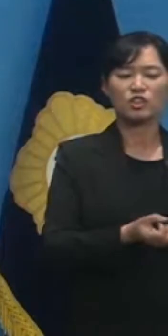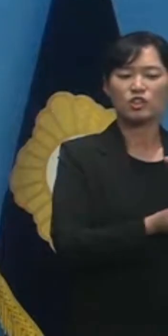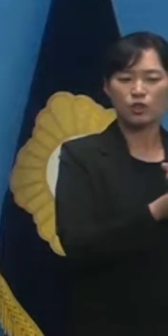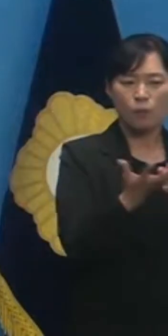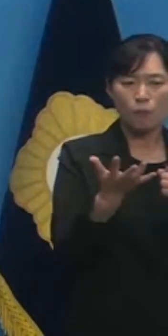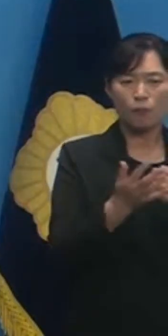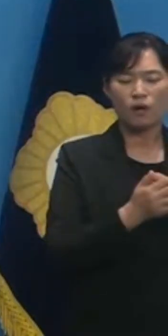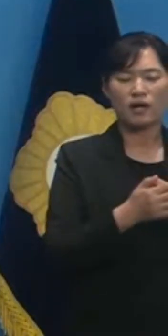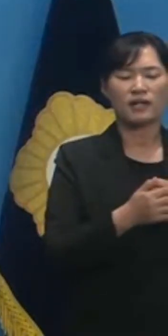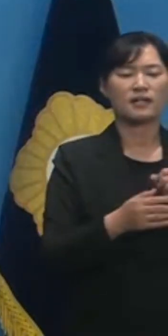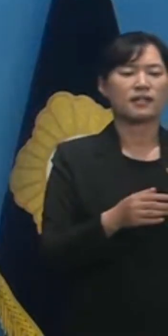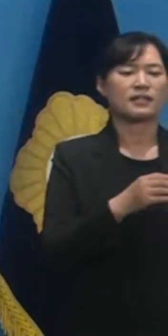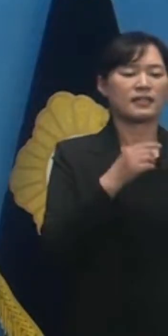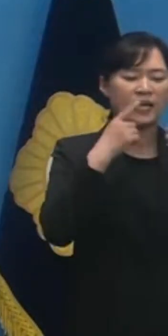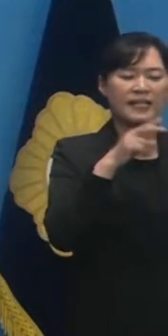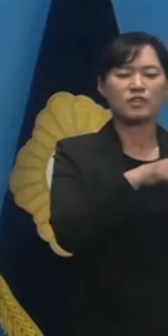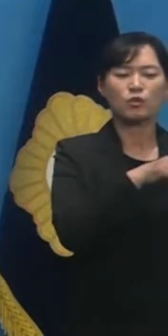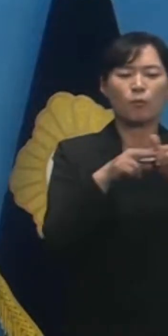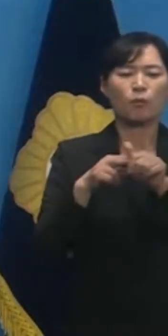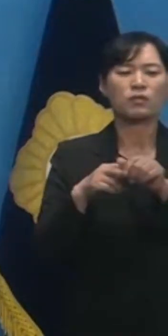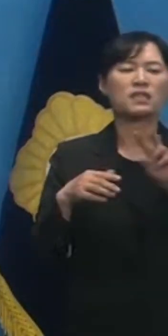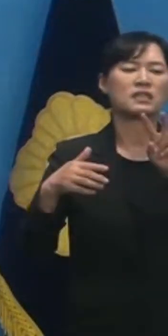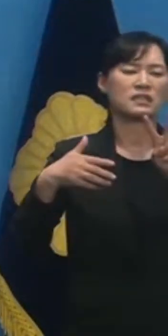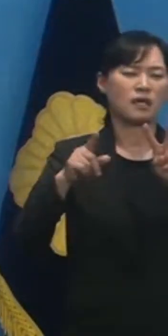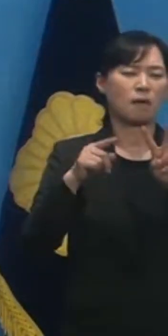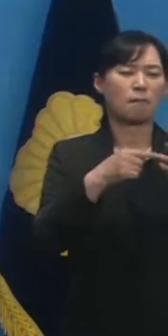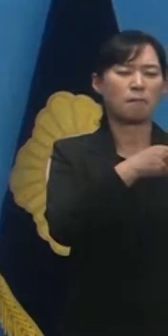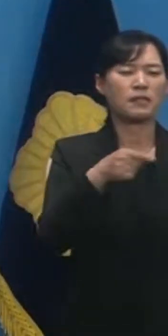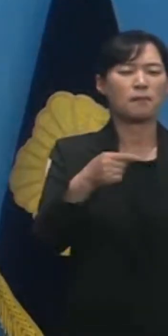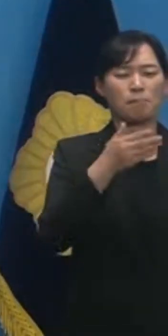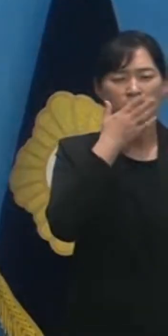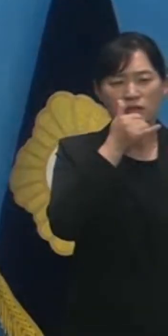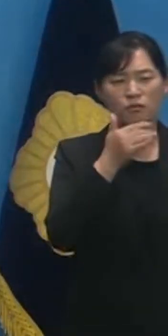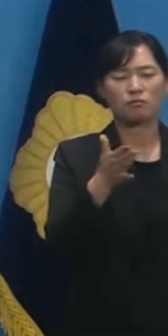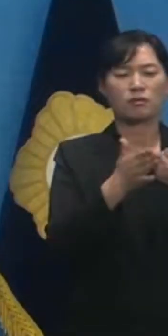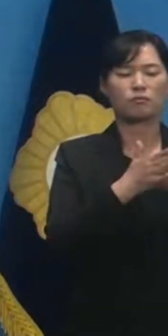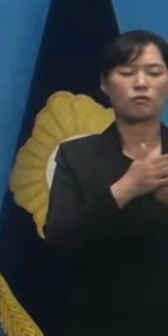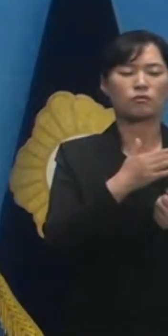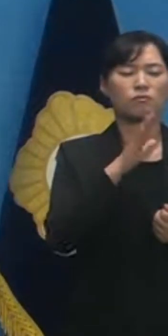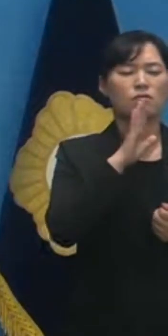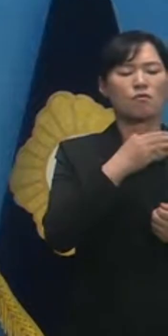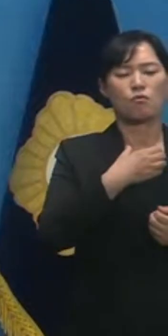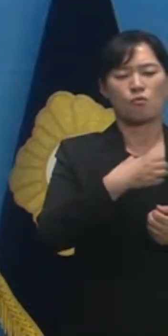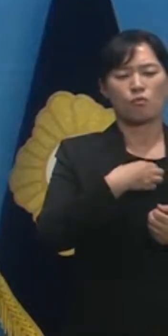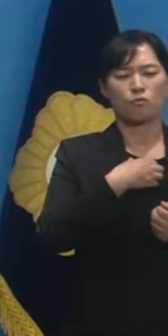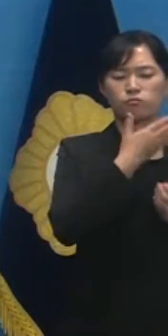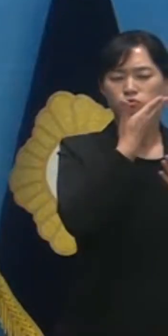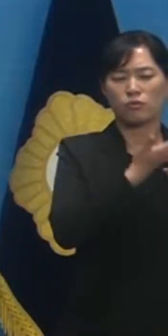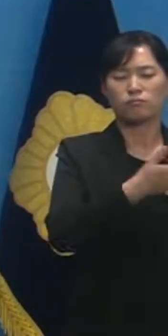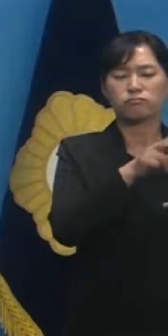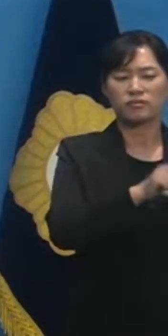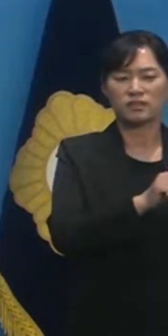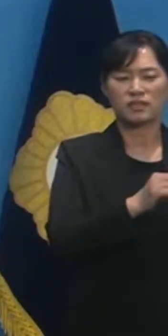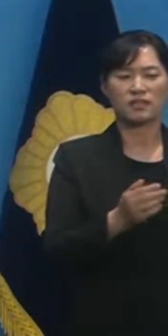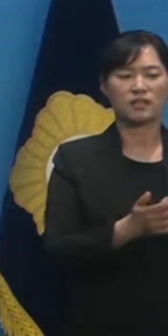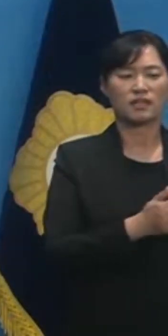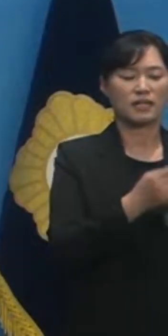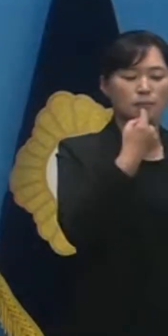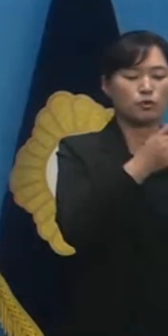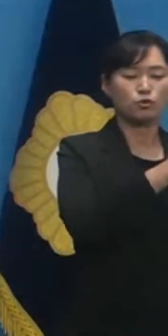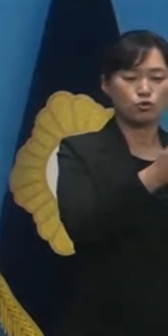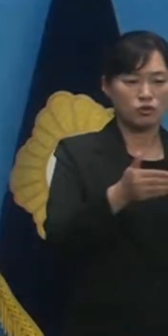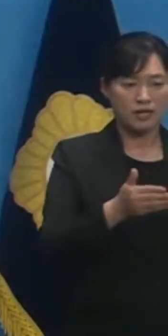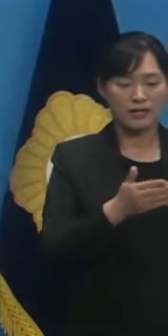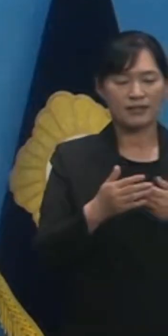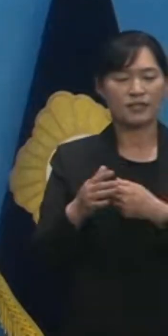유출은 2차 피해로 이어질 수 있다는 점에서 매우 중대한 사안입니다. 국회 더불어민주당, 조국혁신당,